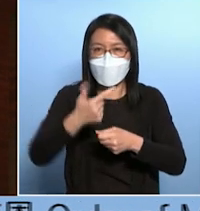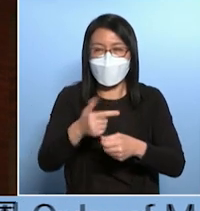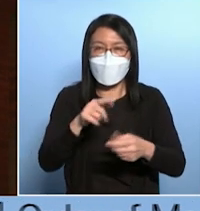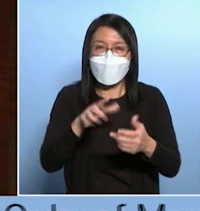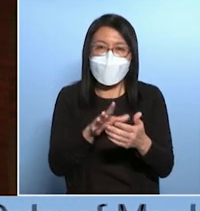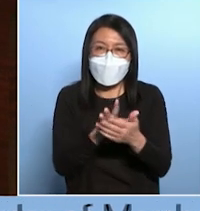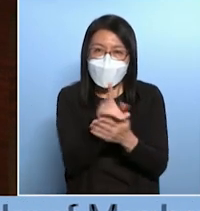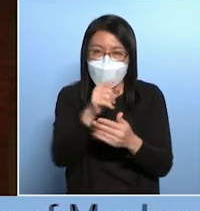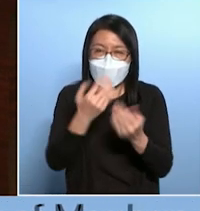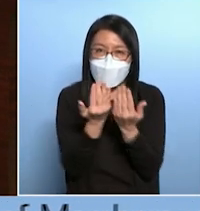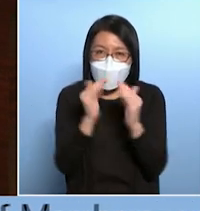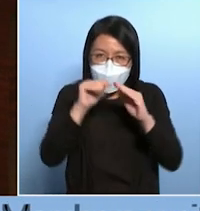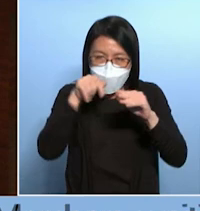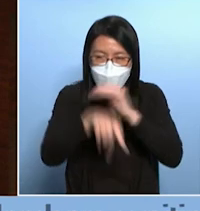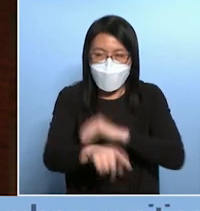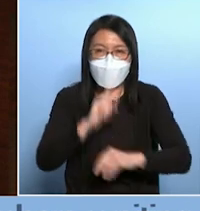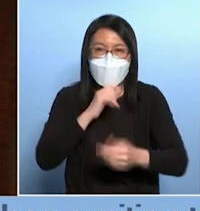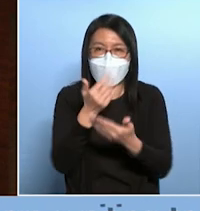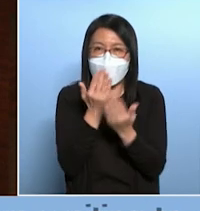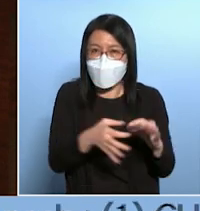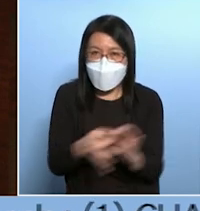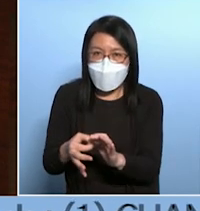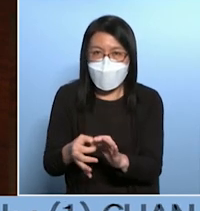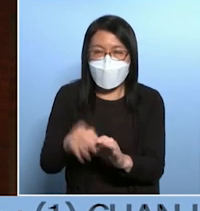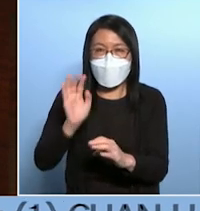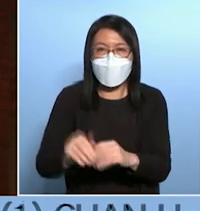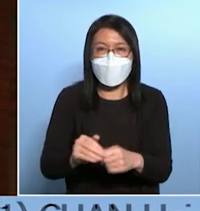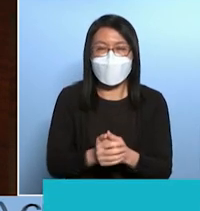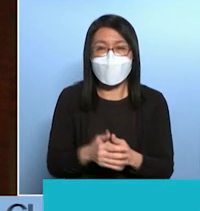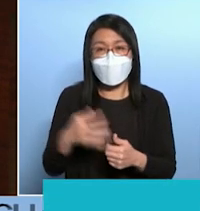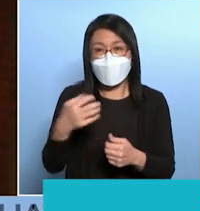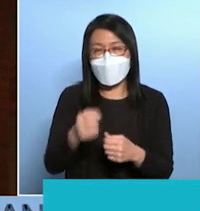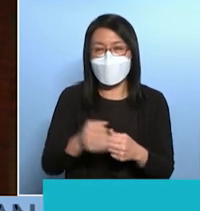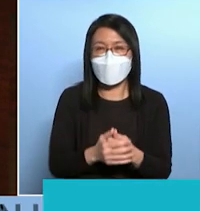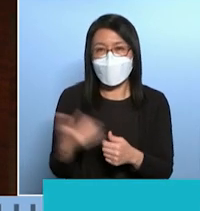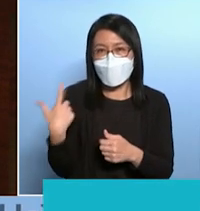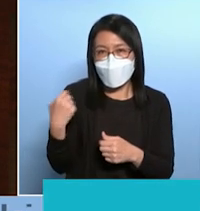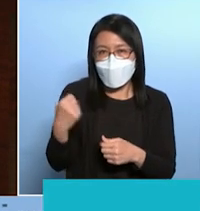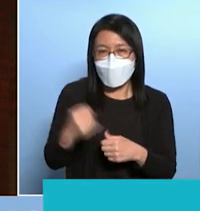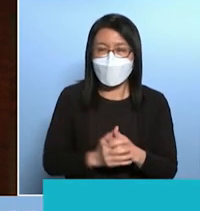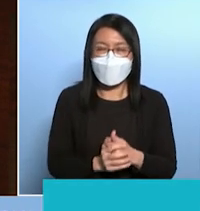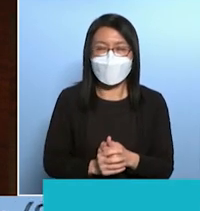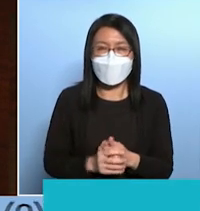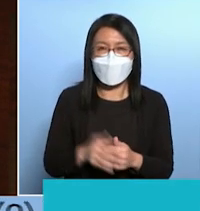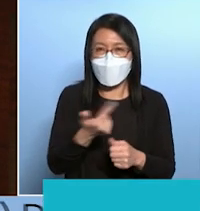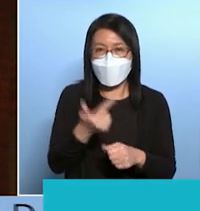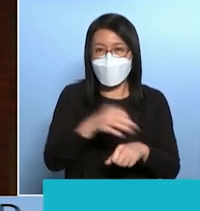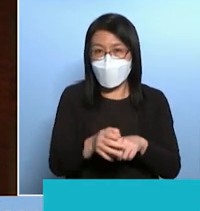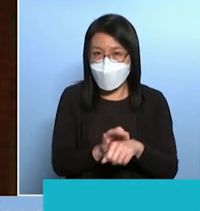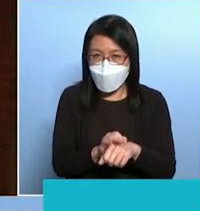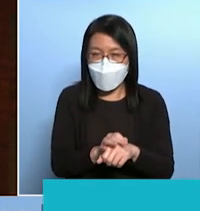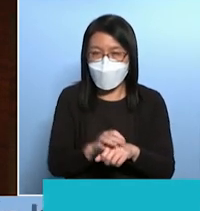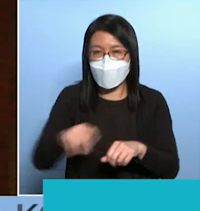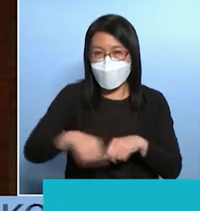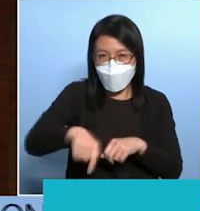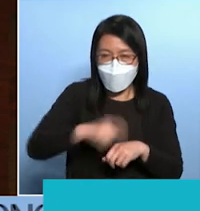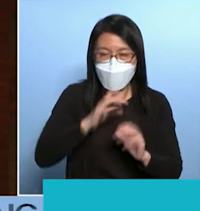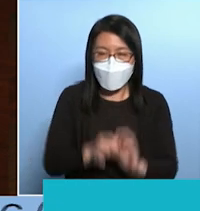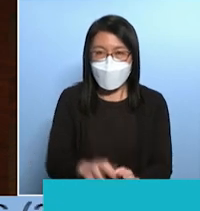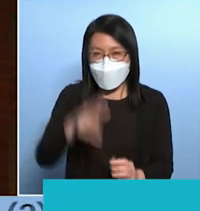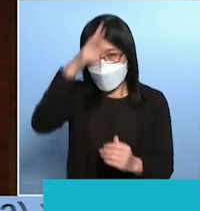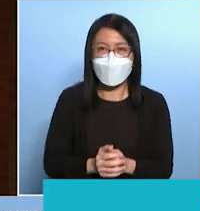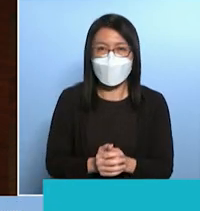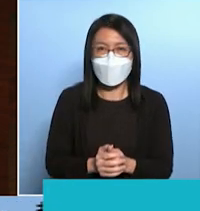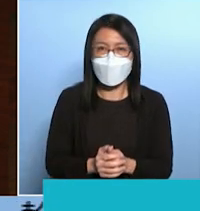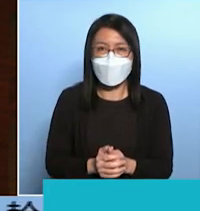的學位課程的銜接。主席，近年許多國家和地區都成立了由政府資助